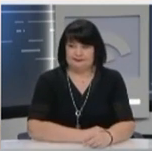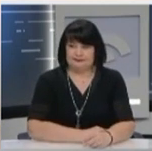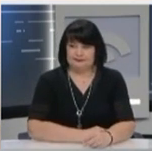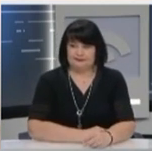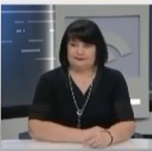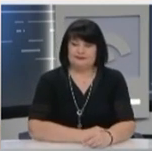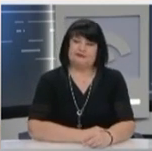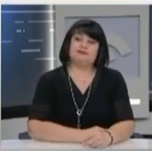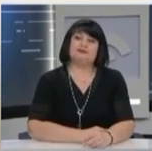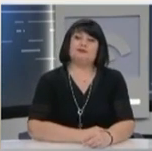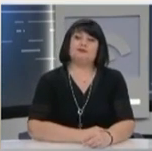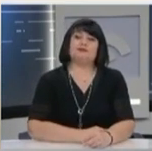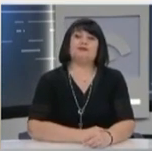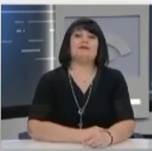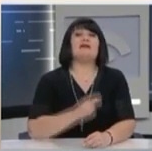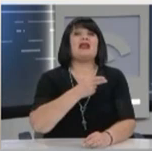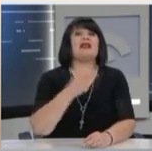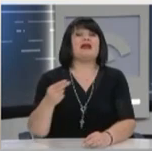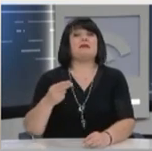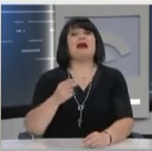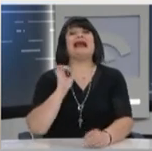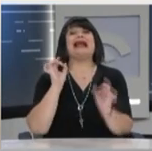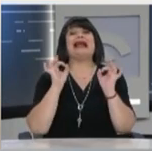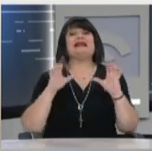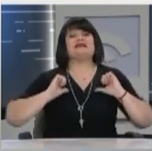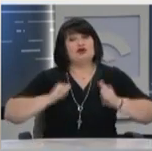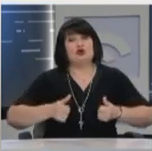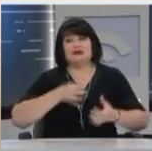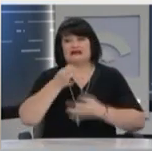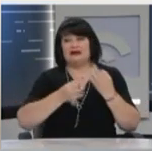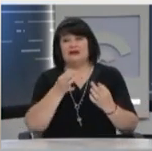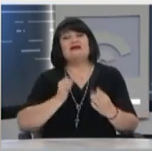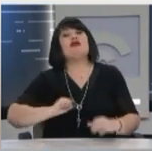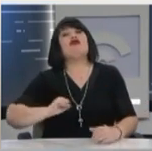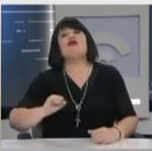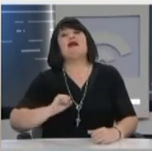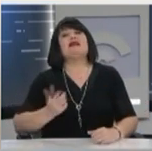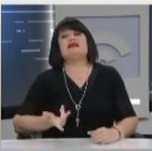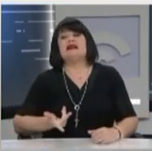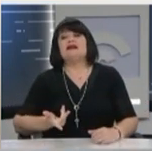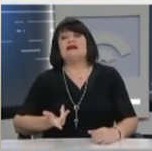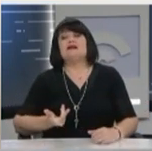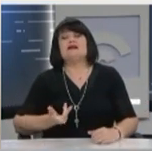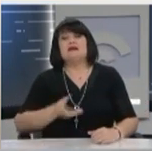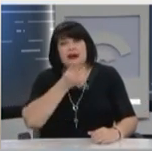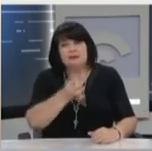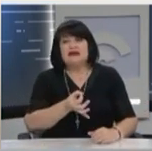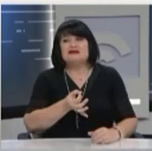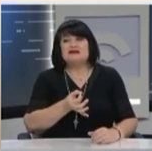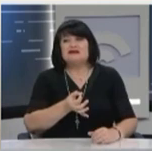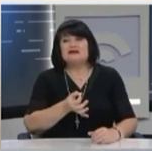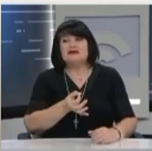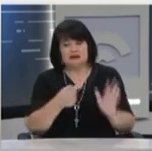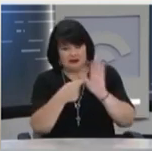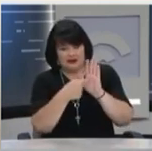να πάμε σε ένα θέμα που κανείς δεν τόλμησε να αγγίξει εδώ μέσα. Γιατί φοβάστε να μιλήσετε για τους φοροϋπηρώτες? Γιατί φοβάστε